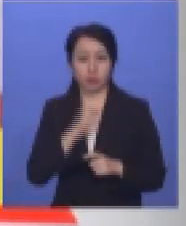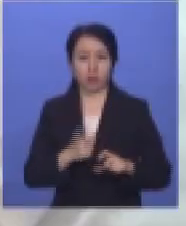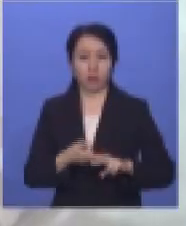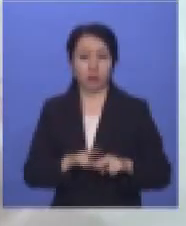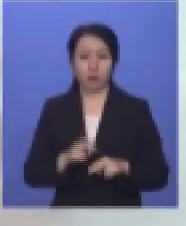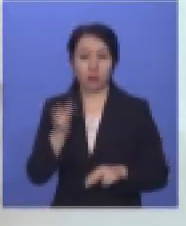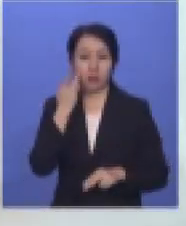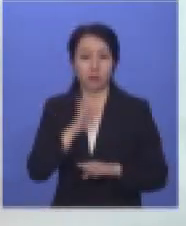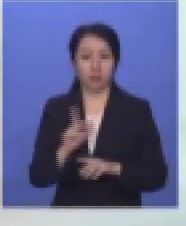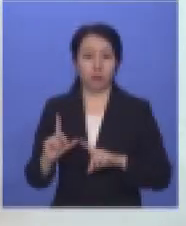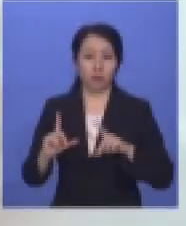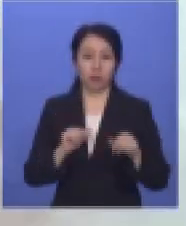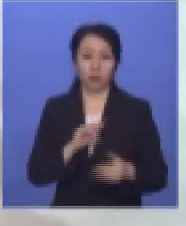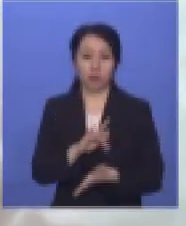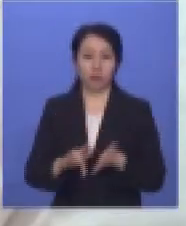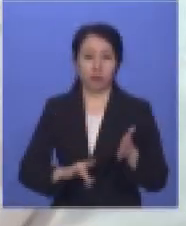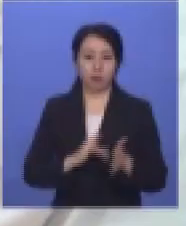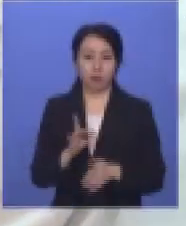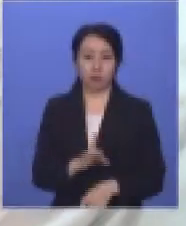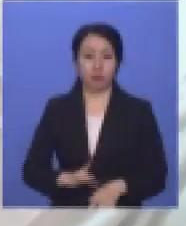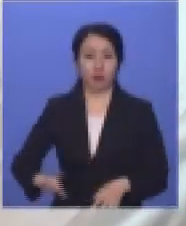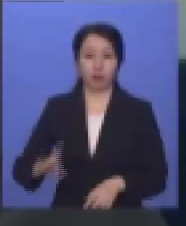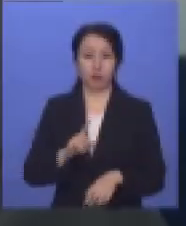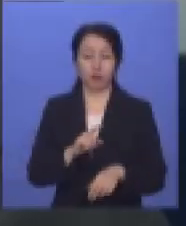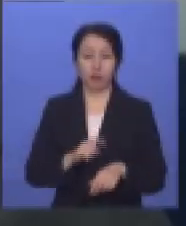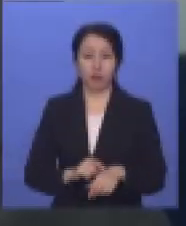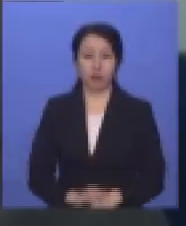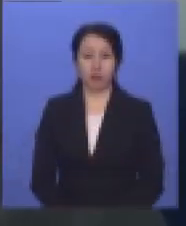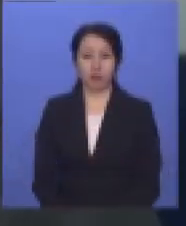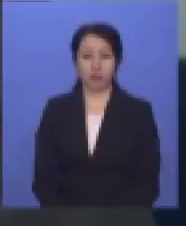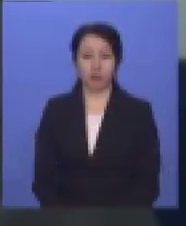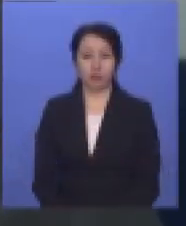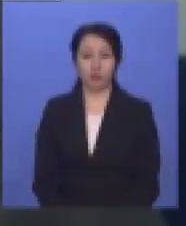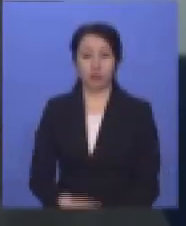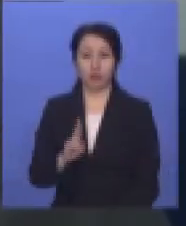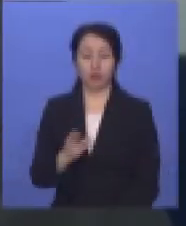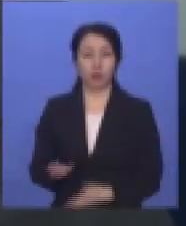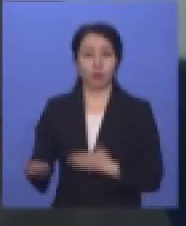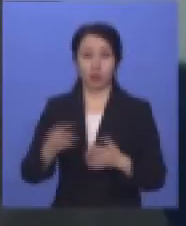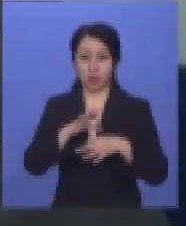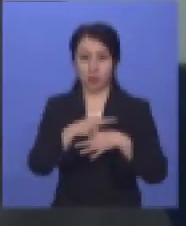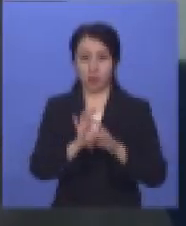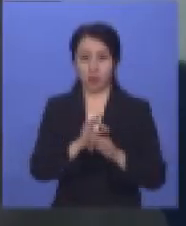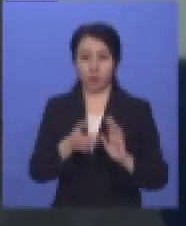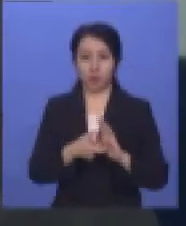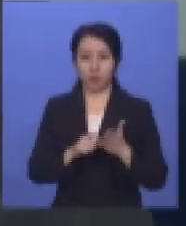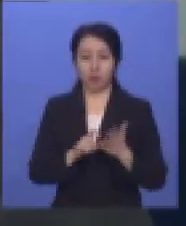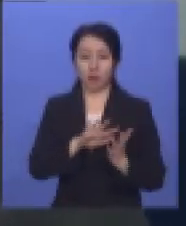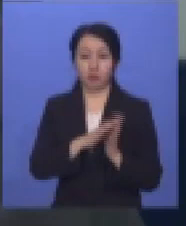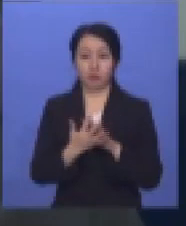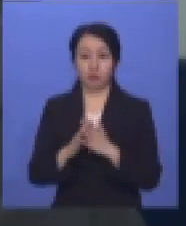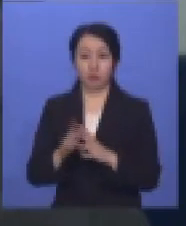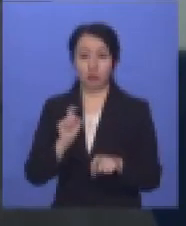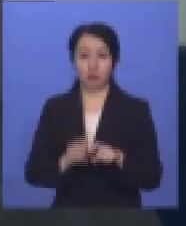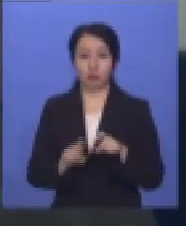которые не всегда могут выехать в город или даже в районную больницу. Кто приезжает от лабораторию именно в село, проверяет